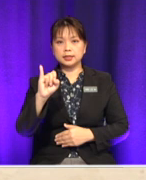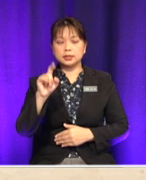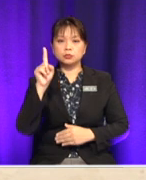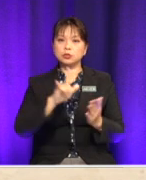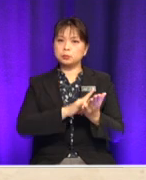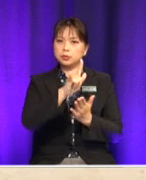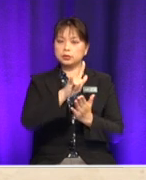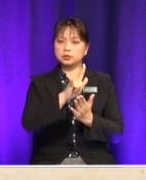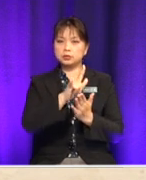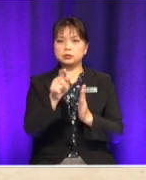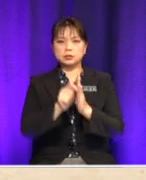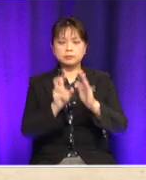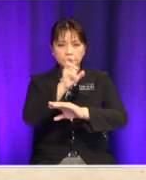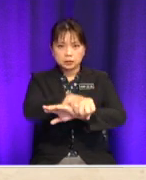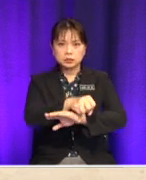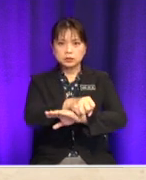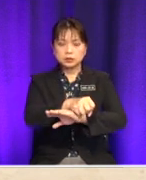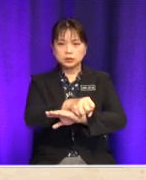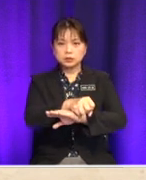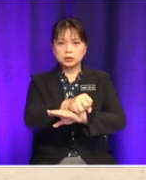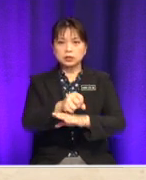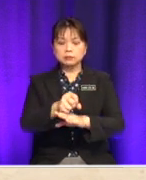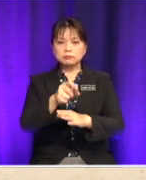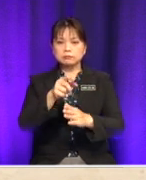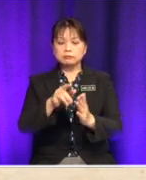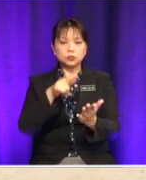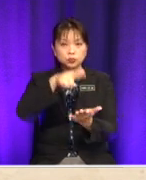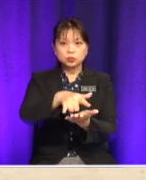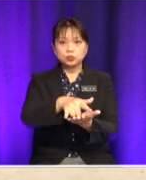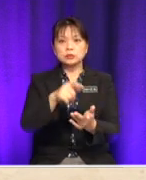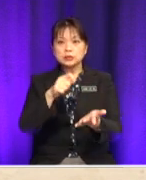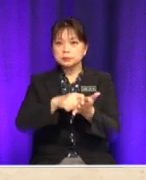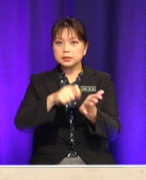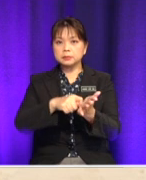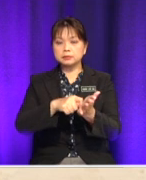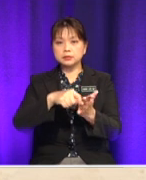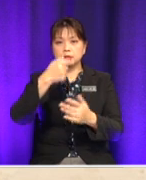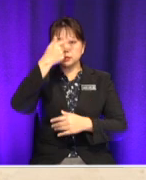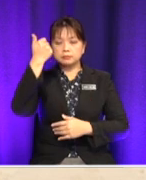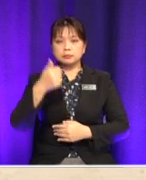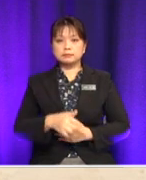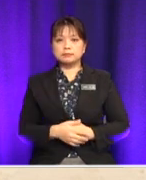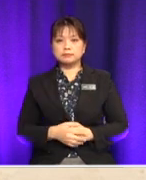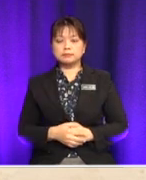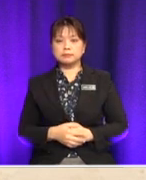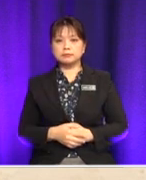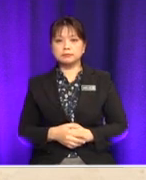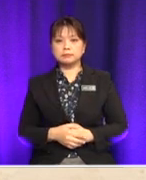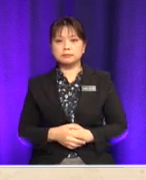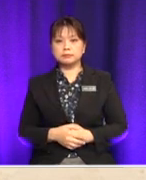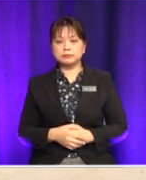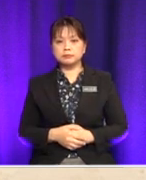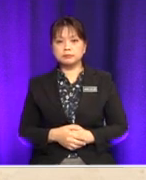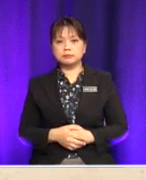salah salah komunikasi bagi dia masuk dia 1.000 ah Lite